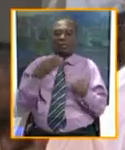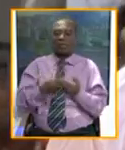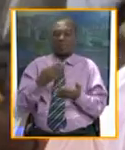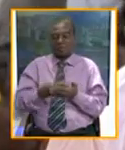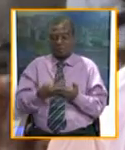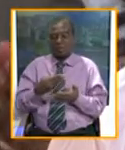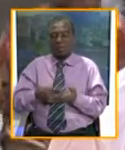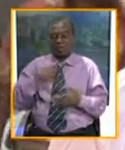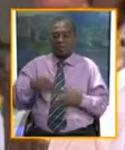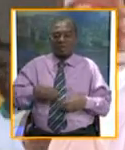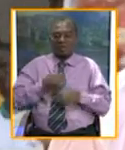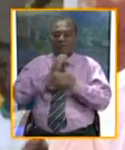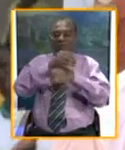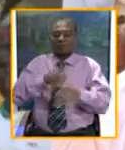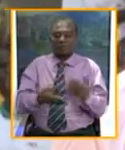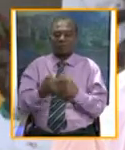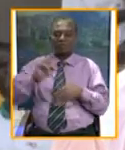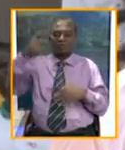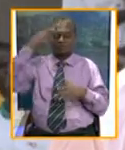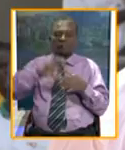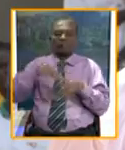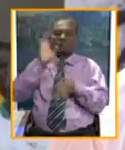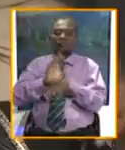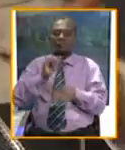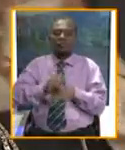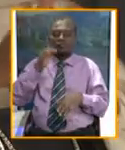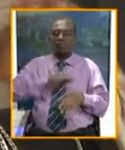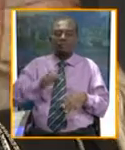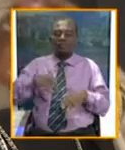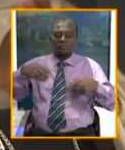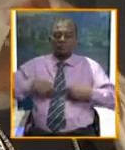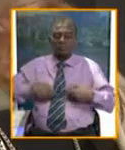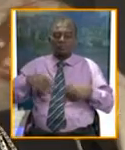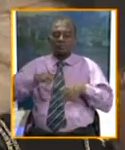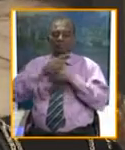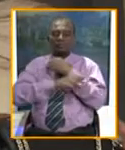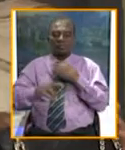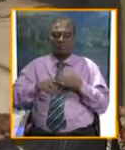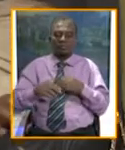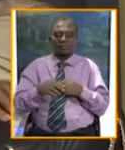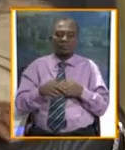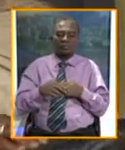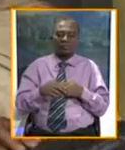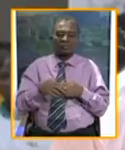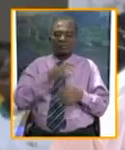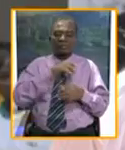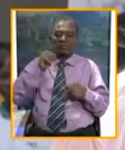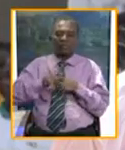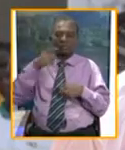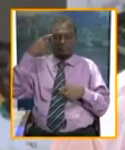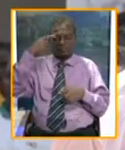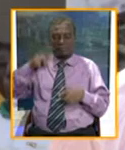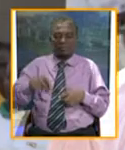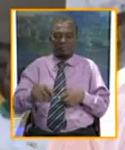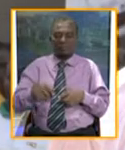francs qui ont été investis par le gouvernement de Côte d'Ivoire au profit des jeunes de la région de la Bangui. Et cela pour un peu